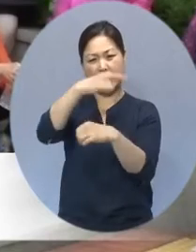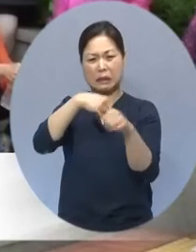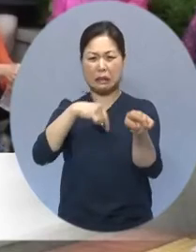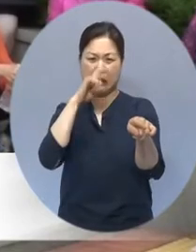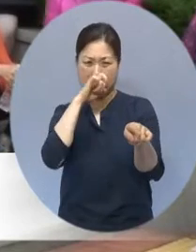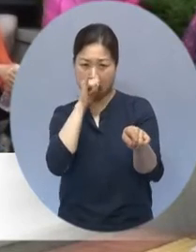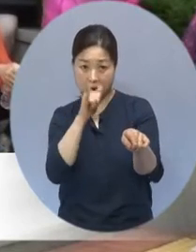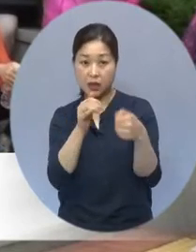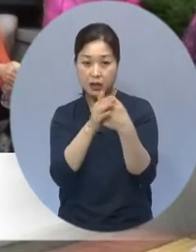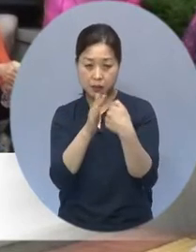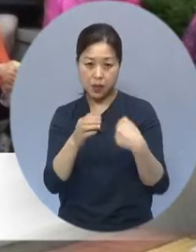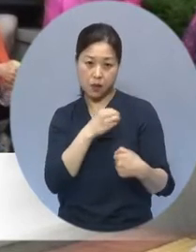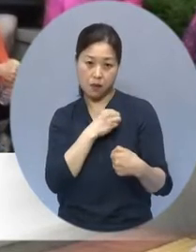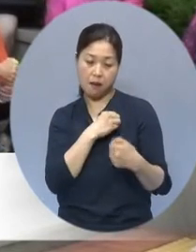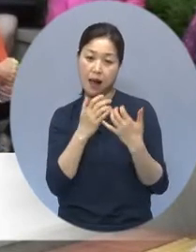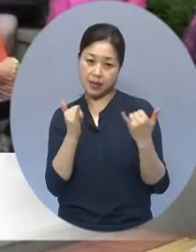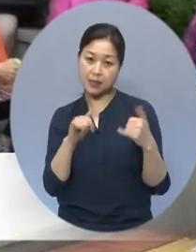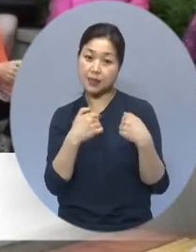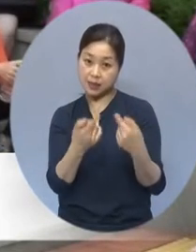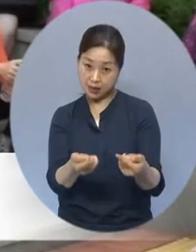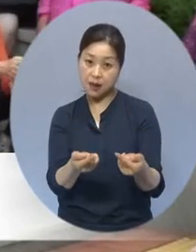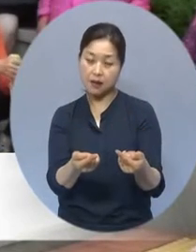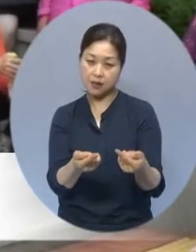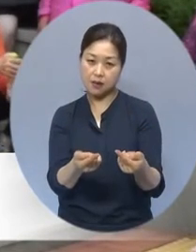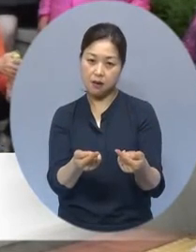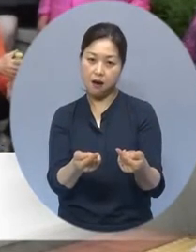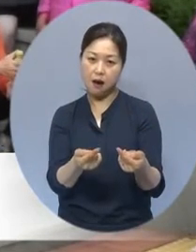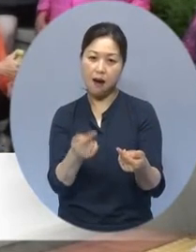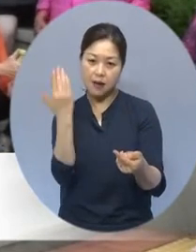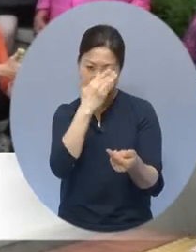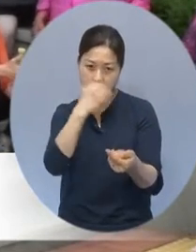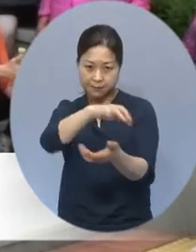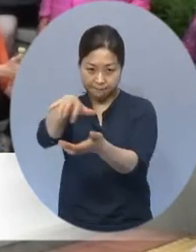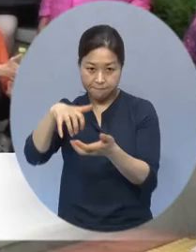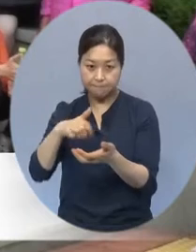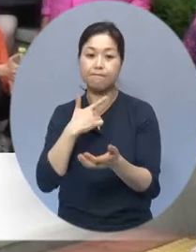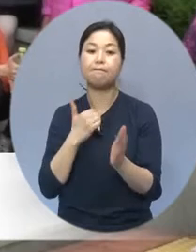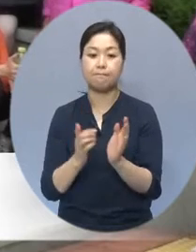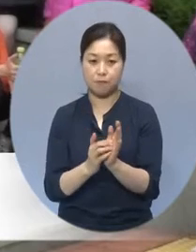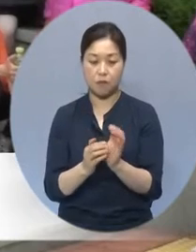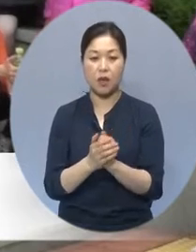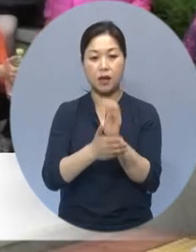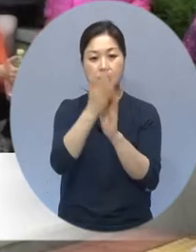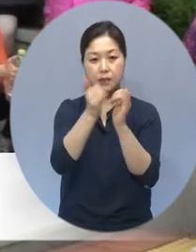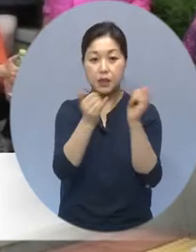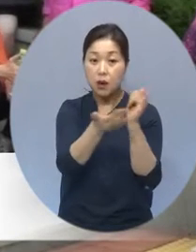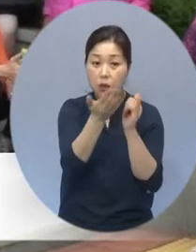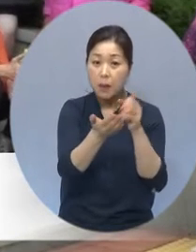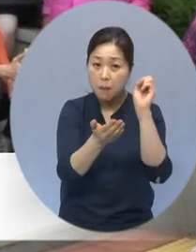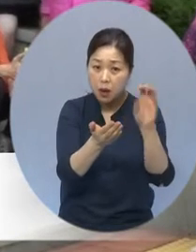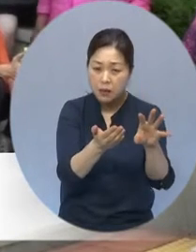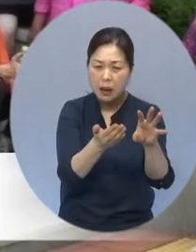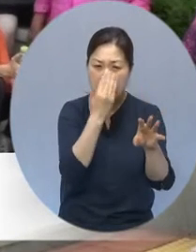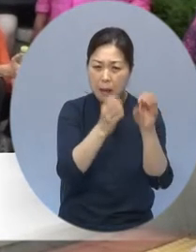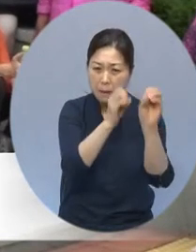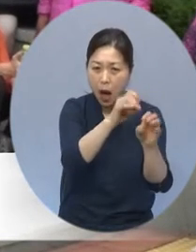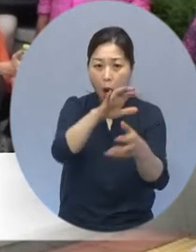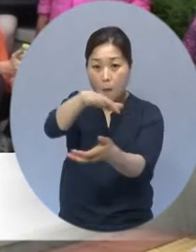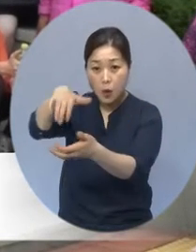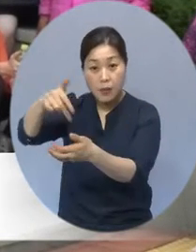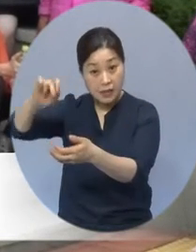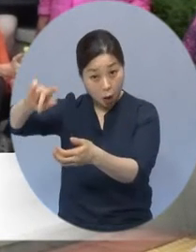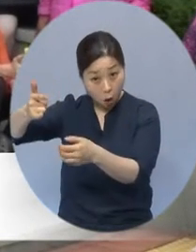때문에 저희 회원들과 함께 오늘 이 행사를 실시하였습니다. 시민 여러분이 버리면 쓰레기, 모이면 자원이 된다는